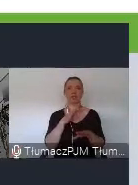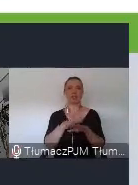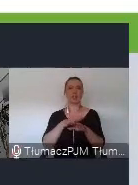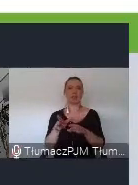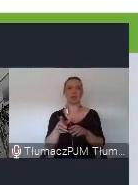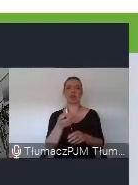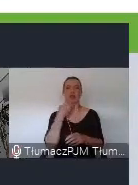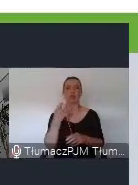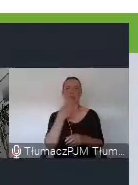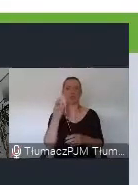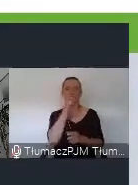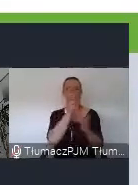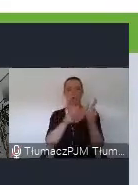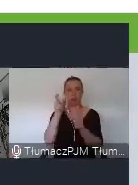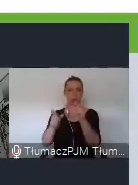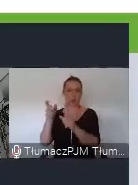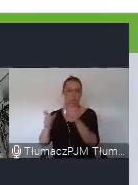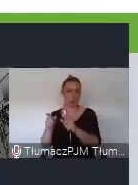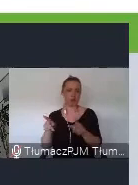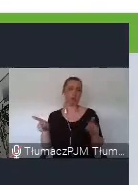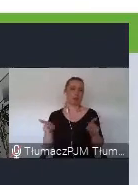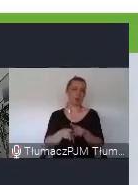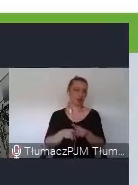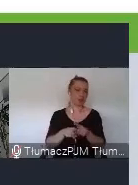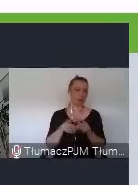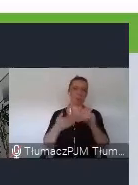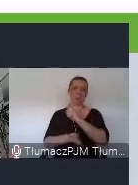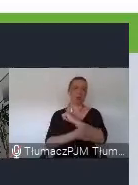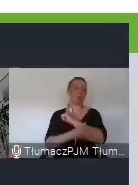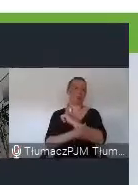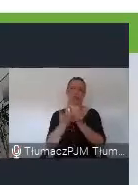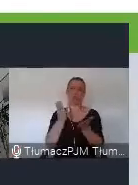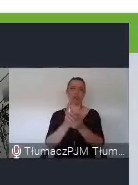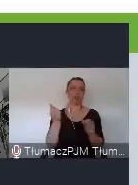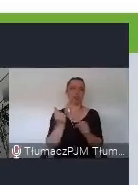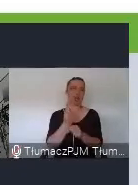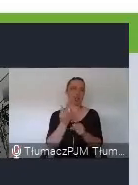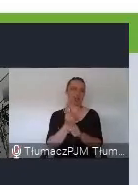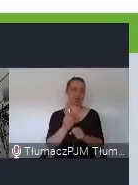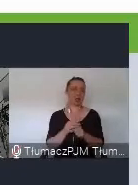dominuje węgiel, chociaż w tym przypadku biomasa, czyli ilość energii odnawialnej jest trochę lepsza, bo to ponad